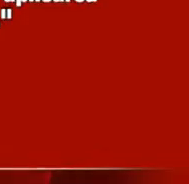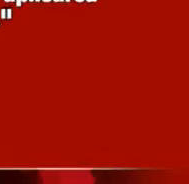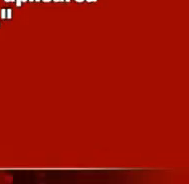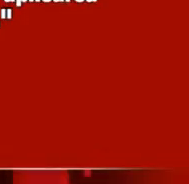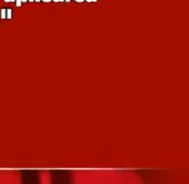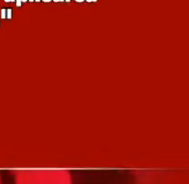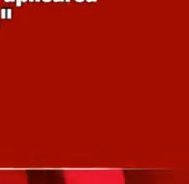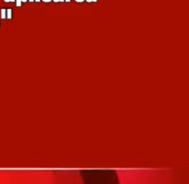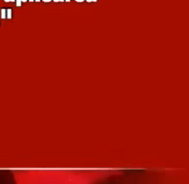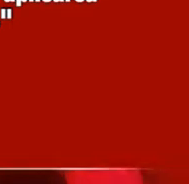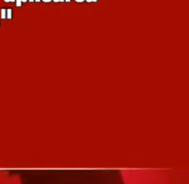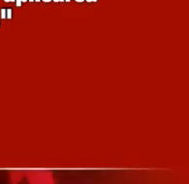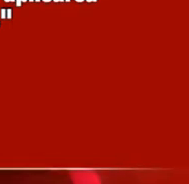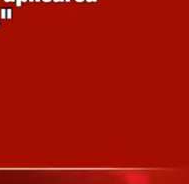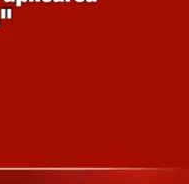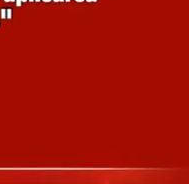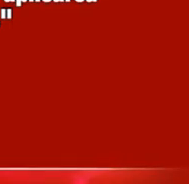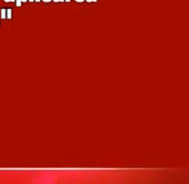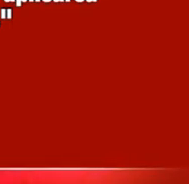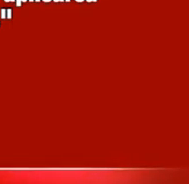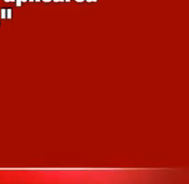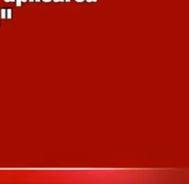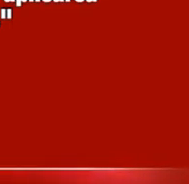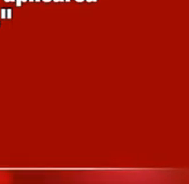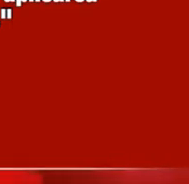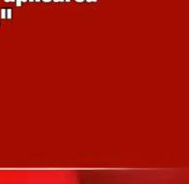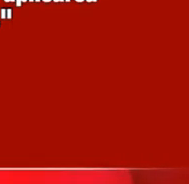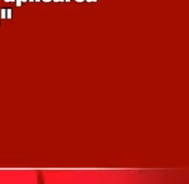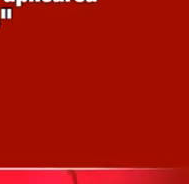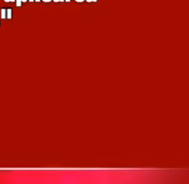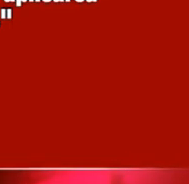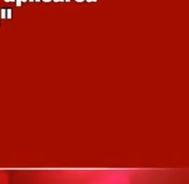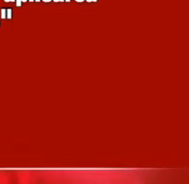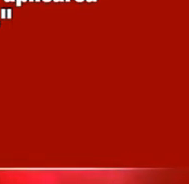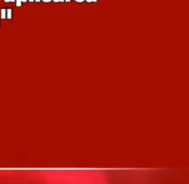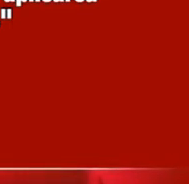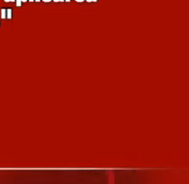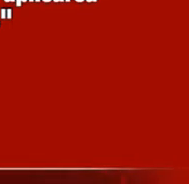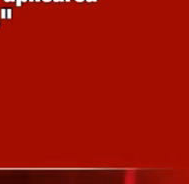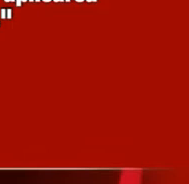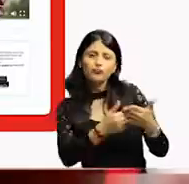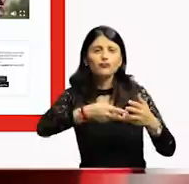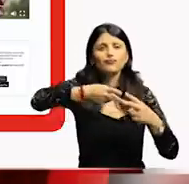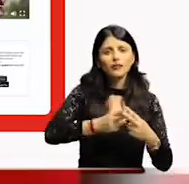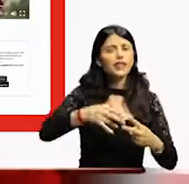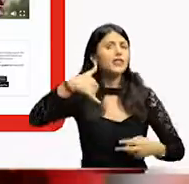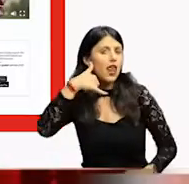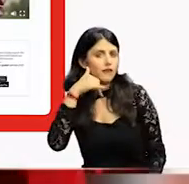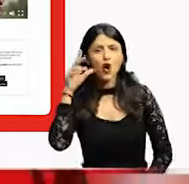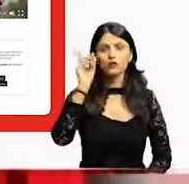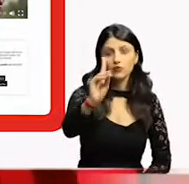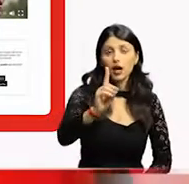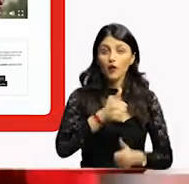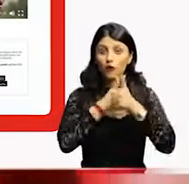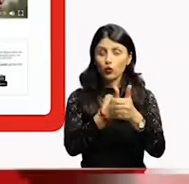Acesta este un mesaj pentru testarea sistemului RoAlert. Nu se impune aplicarea măsurilor de autoprotecție. Modurile de afișare